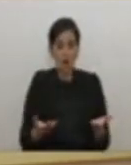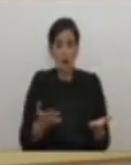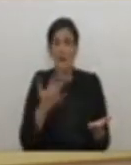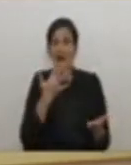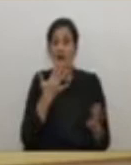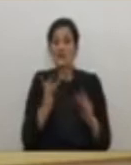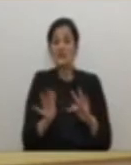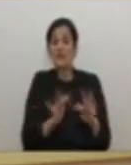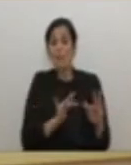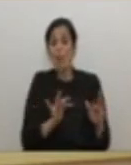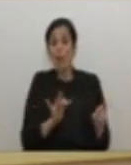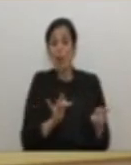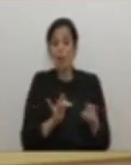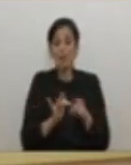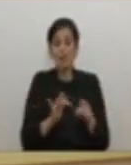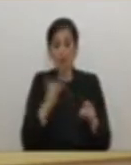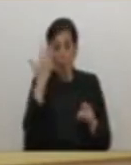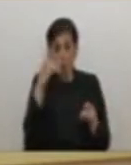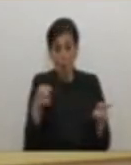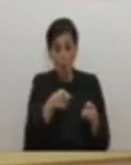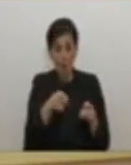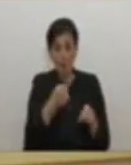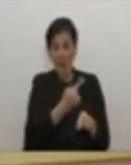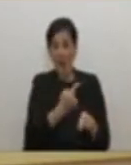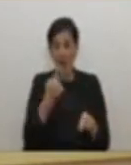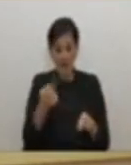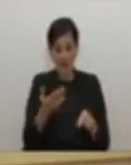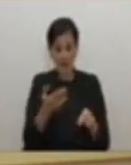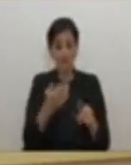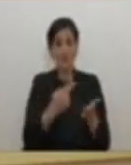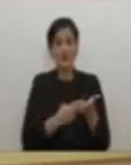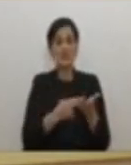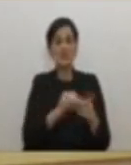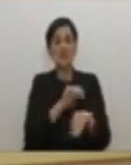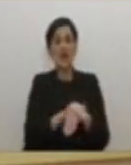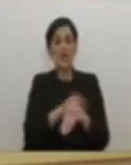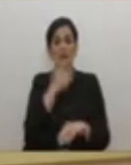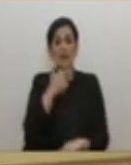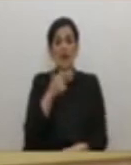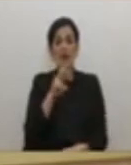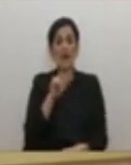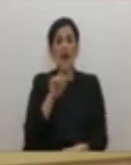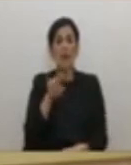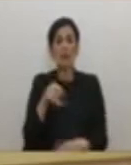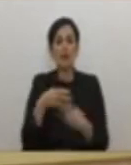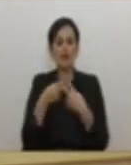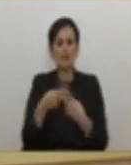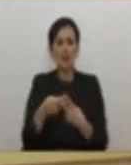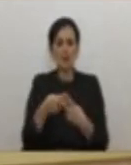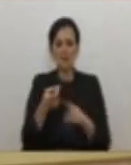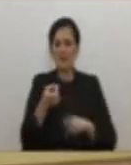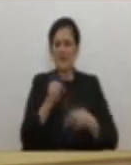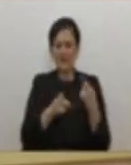ნაციონალურ მოძრაობას და ოცნებას შორის. აი ამის ერთ-ერთი ნათელი დადასტურება არის ბატონი გელა აბულაძის პატიმრობა, რომელიც რეალურად